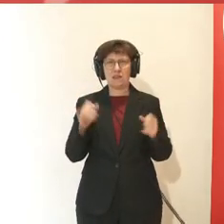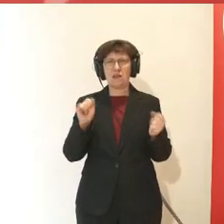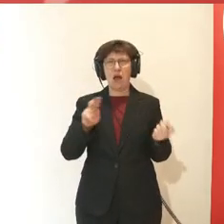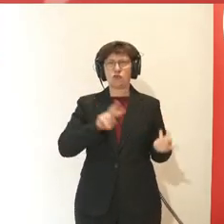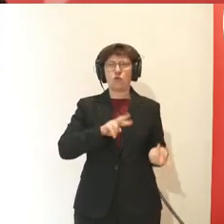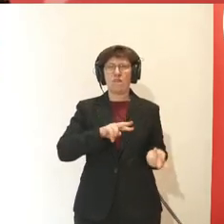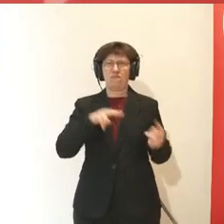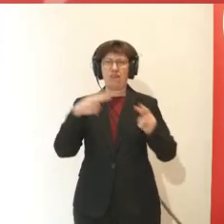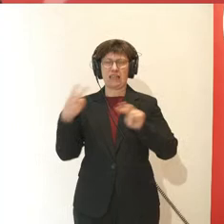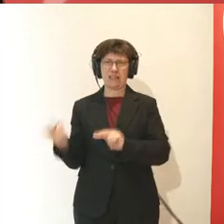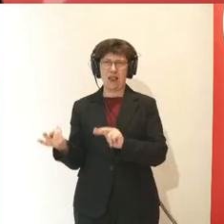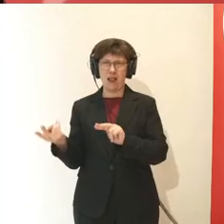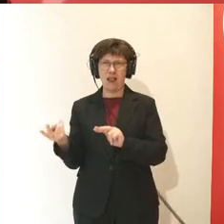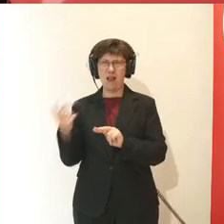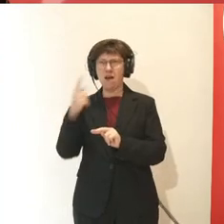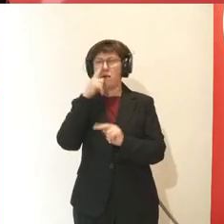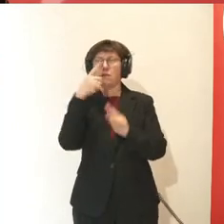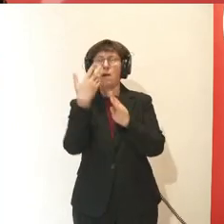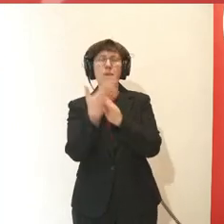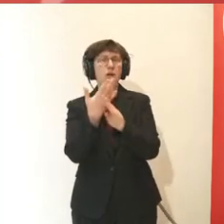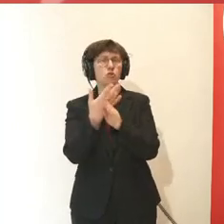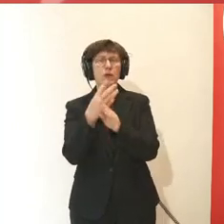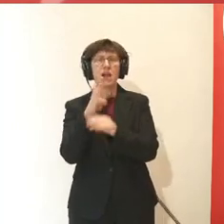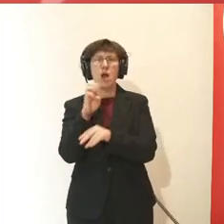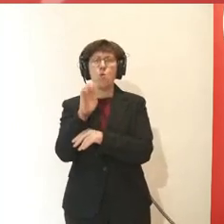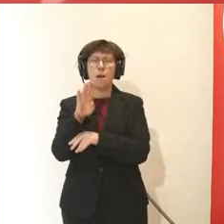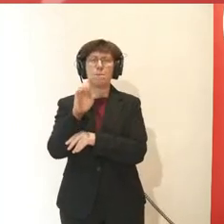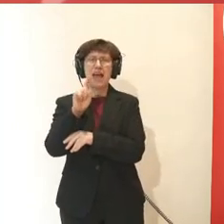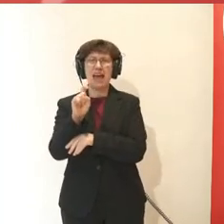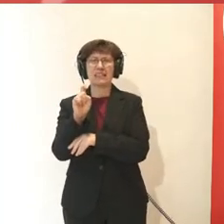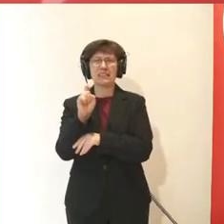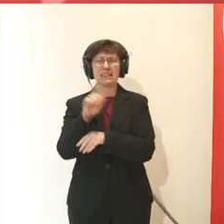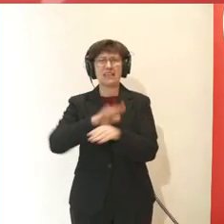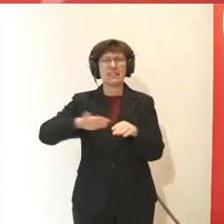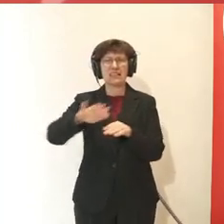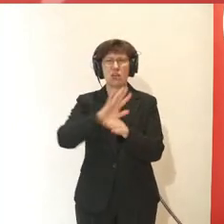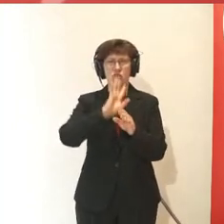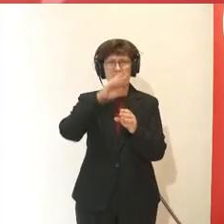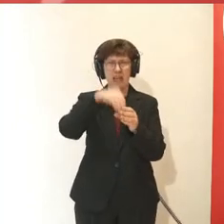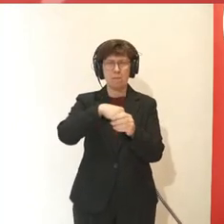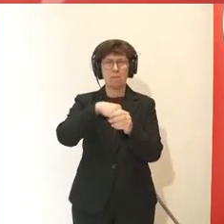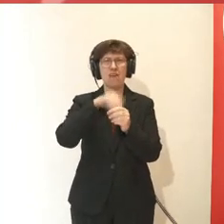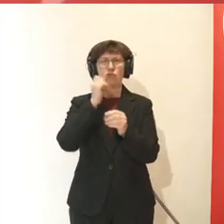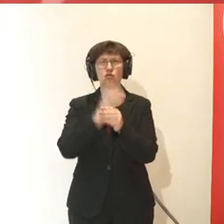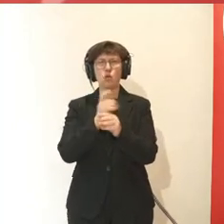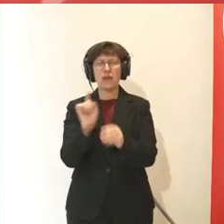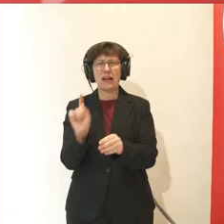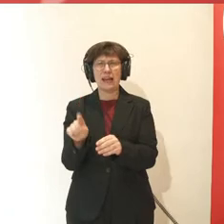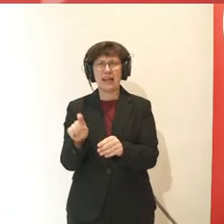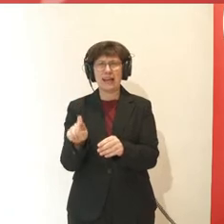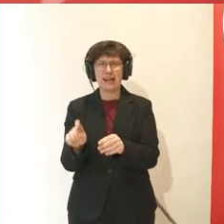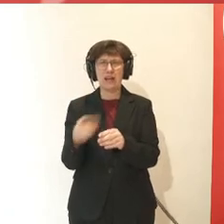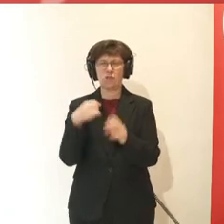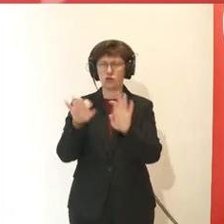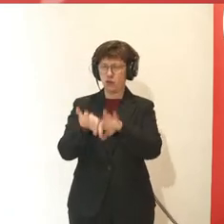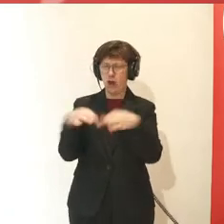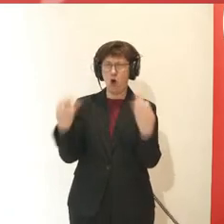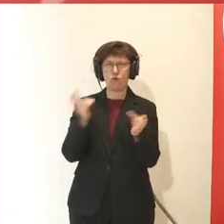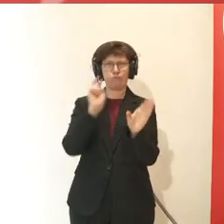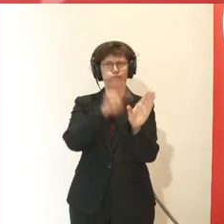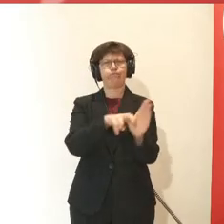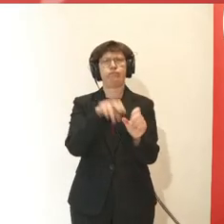rüber wechseln also wenn ihr zum beispiel in der websession teilnehmen möchtet dann könnt ihr jetzt schon euch reinklicken und das schon öffnen